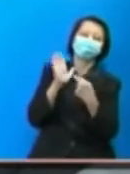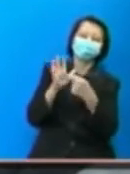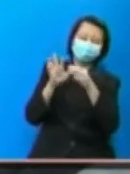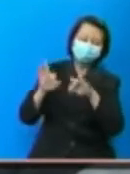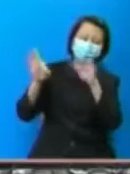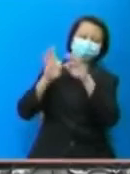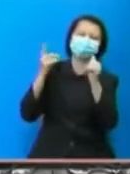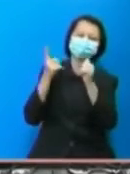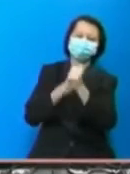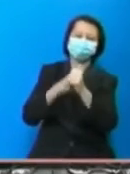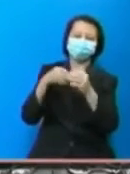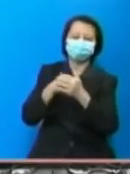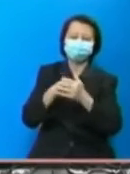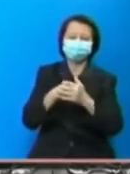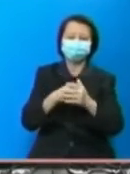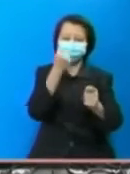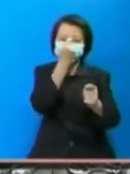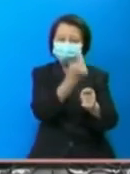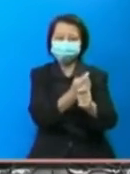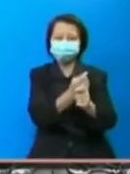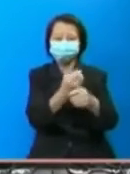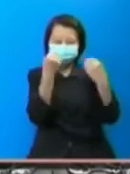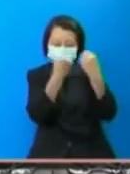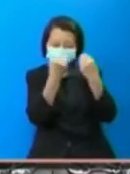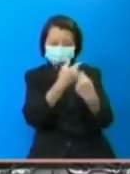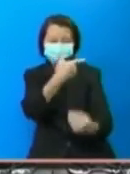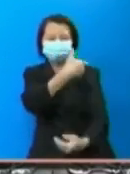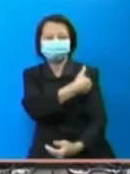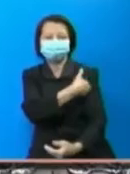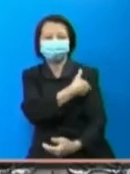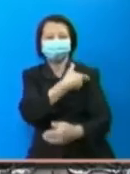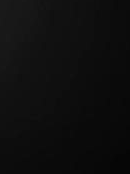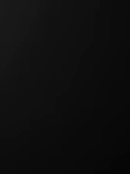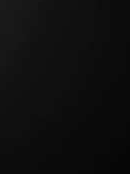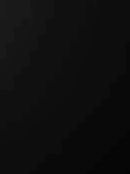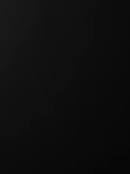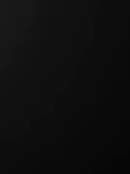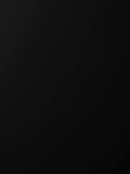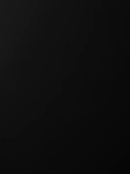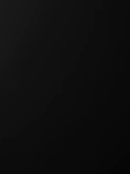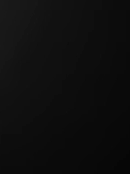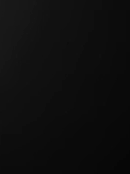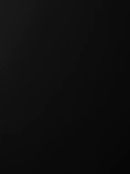utama menentukan kado bexin di Malaysia